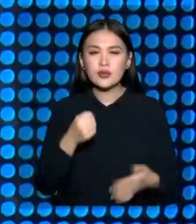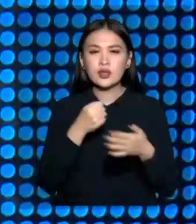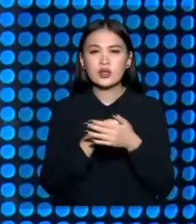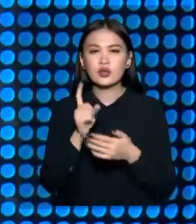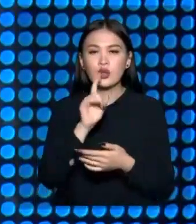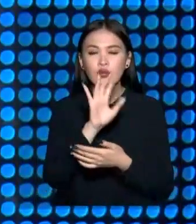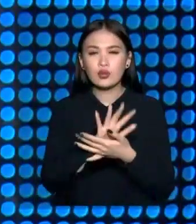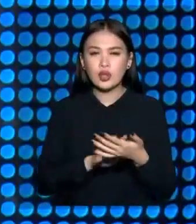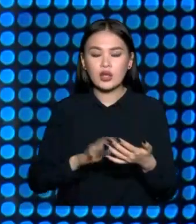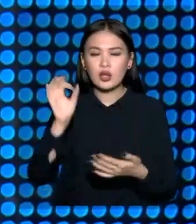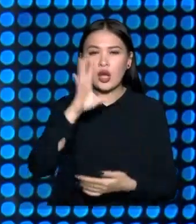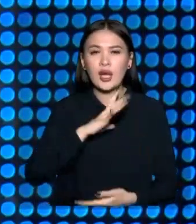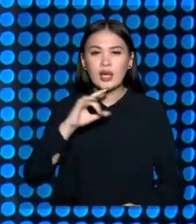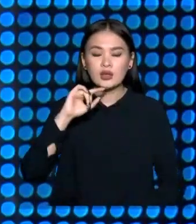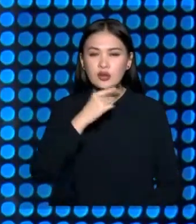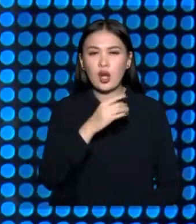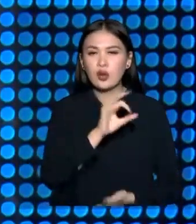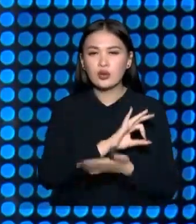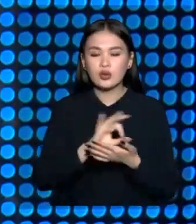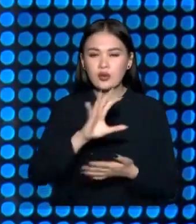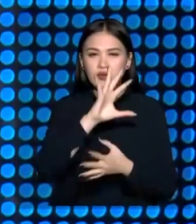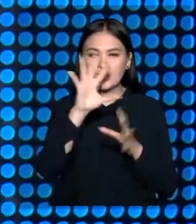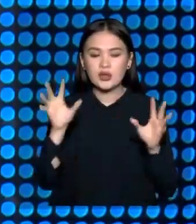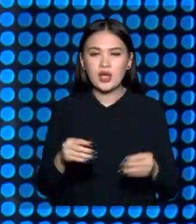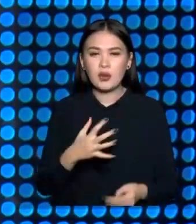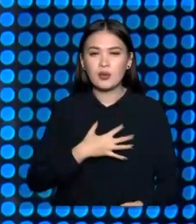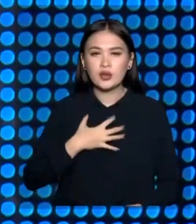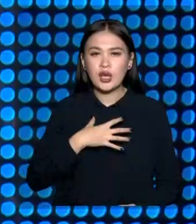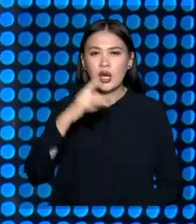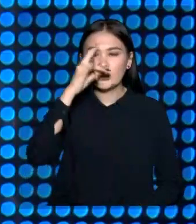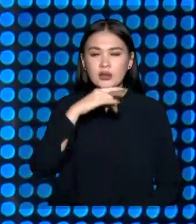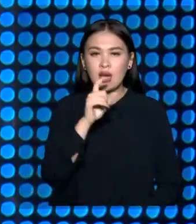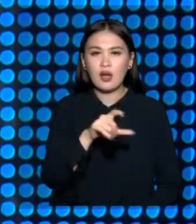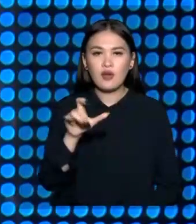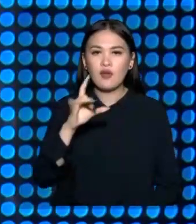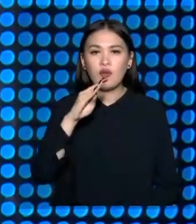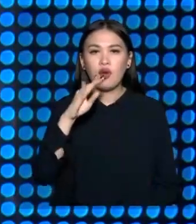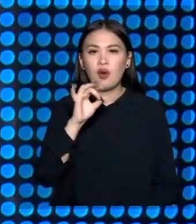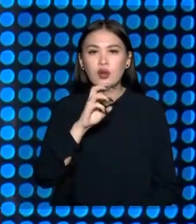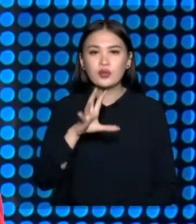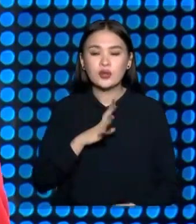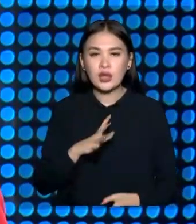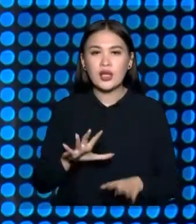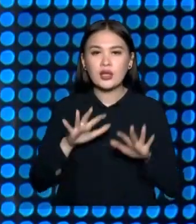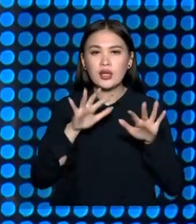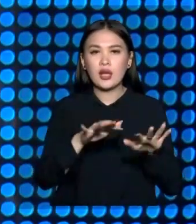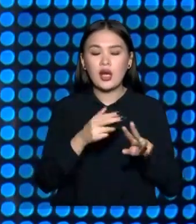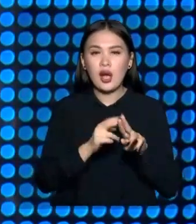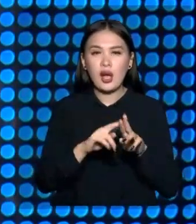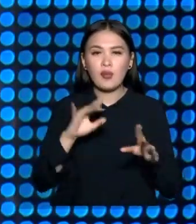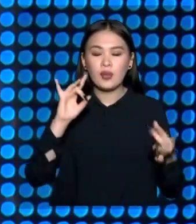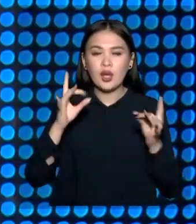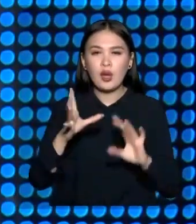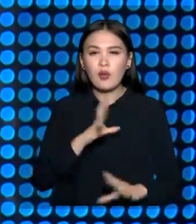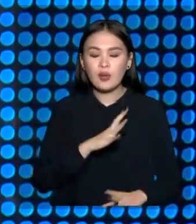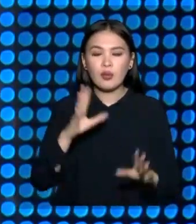Что будет дальше с экономикой, безусловно, волнует всех казахстанцев. К тому же сегодня на форуме стратегических инициатив были озвучены